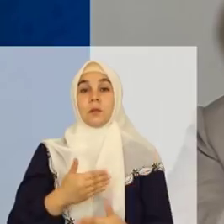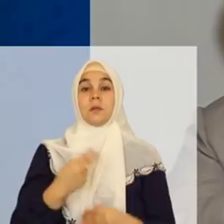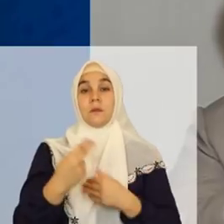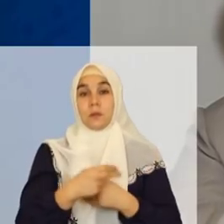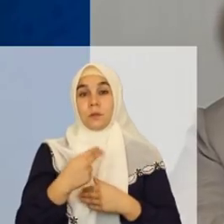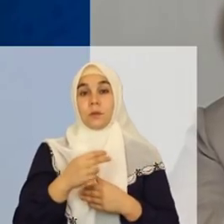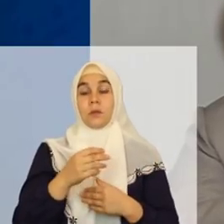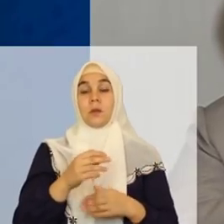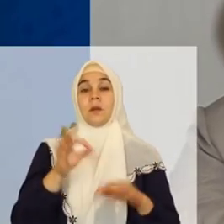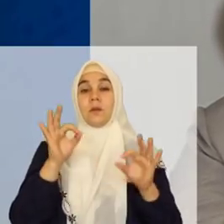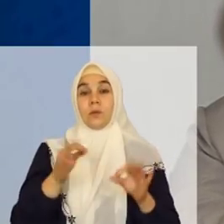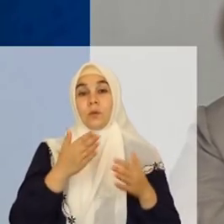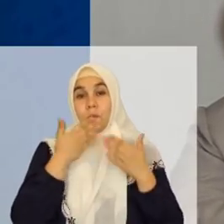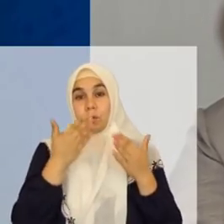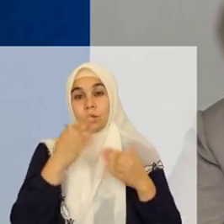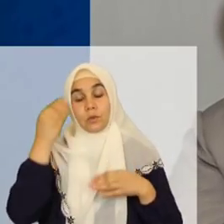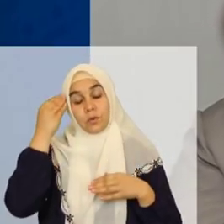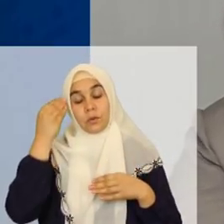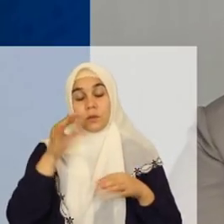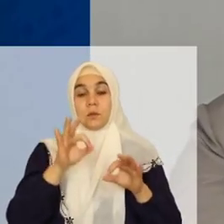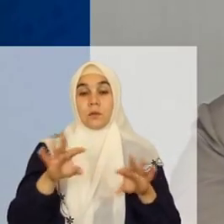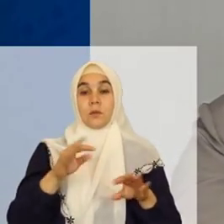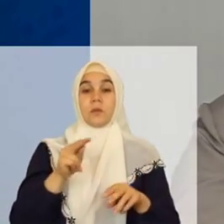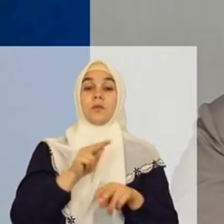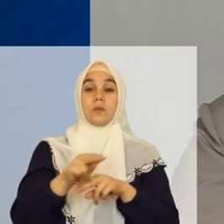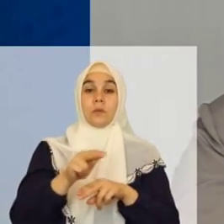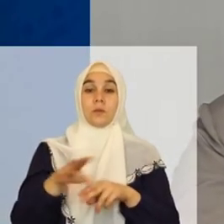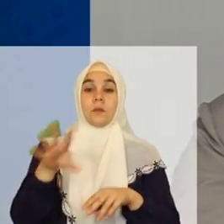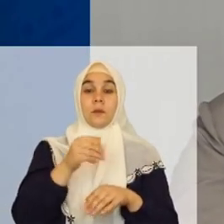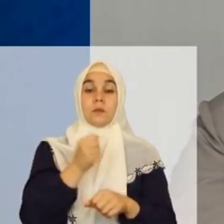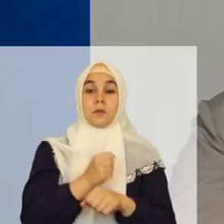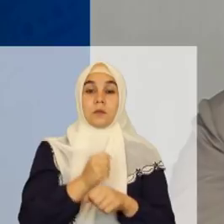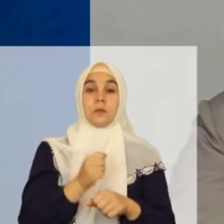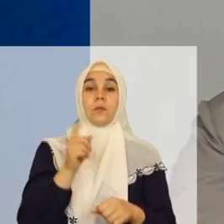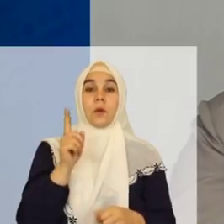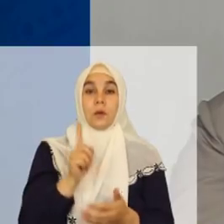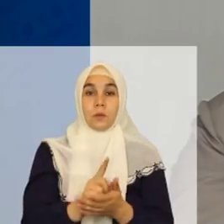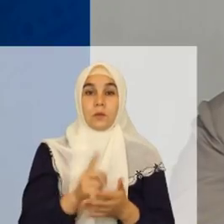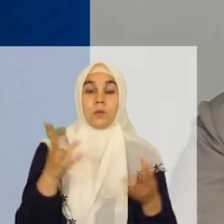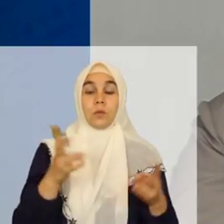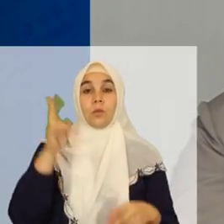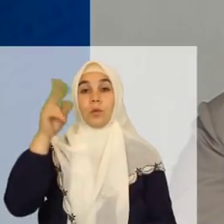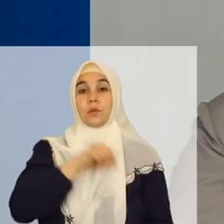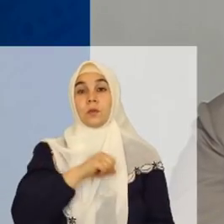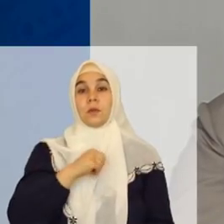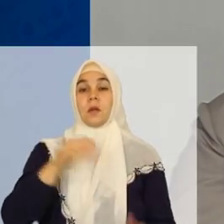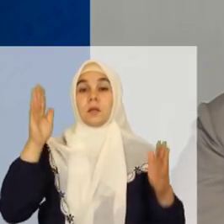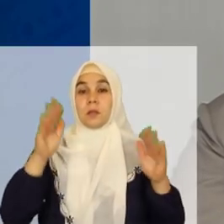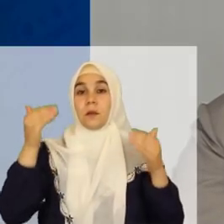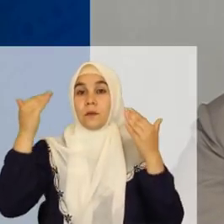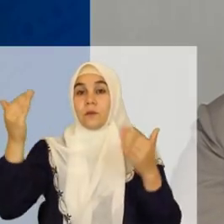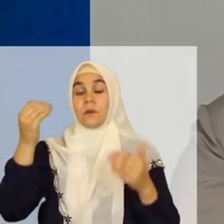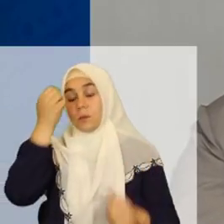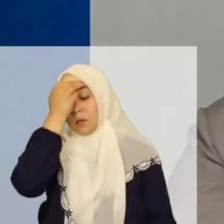tarbiya, aytish, o'qish, tushuntirish bilan yo'lga qo'yiladi. Biz Allohga beadad hamd